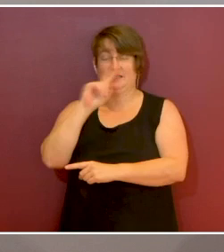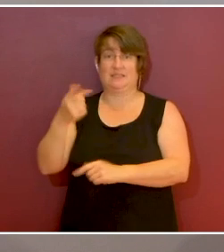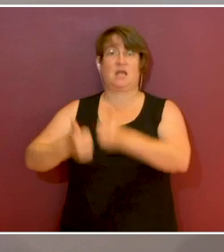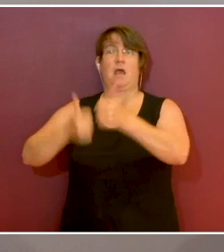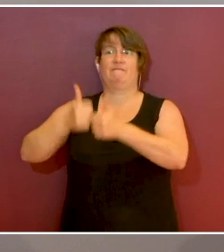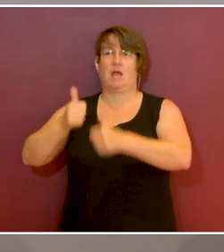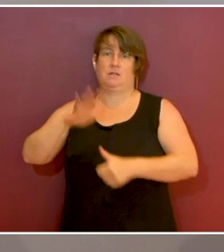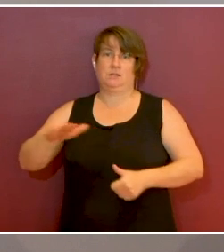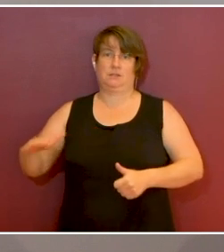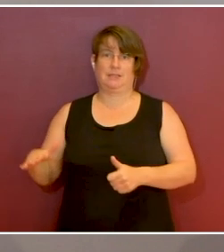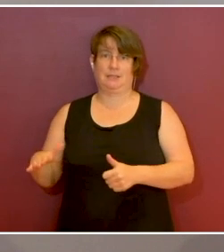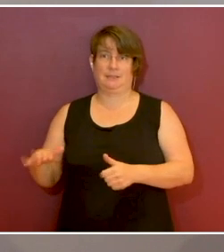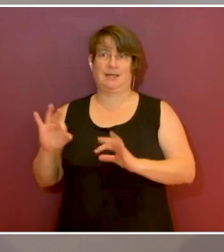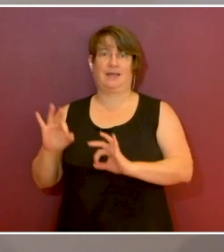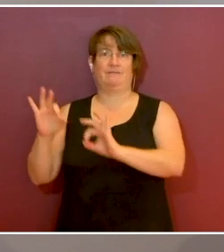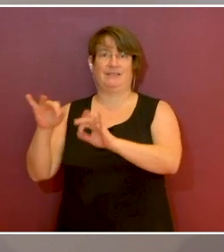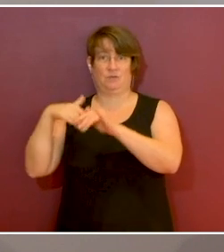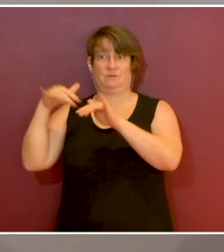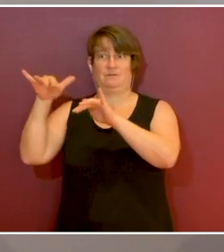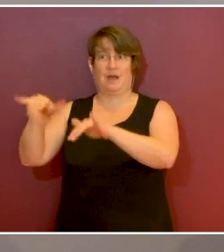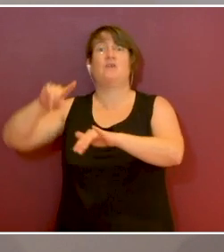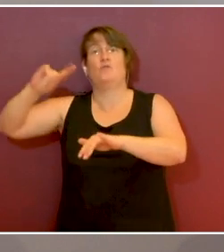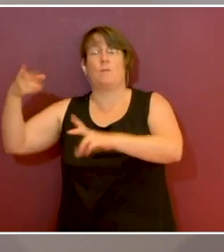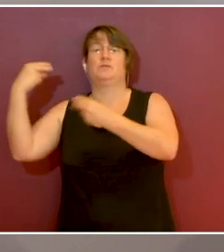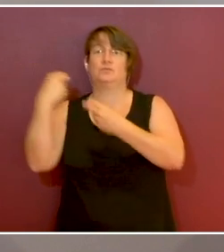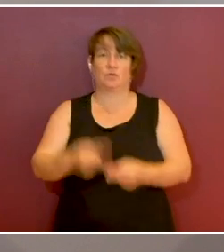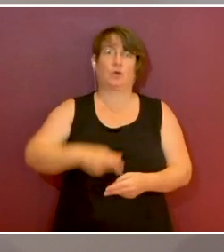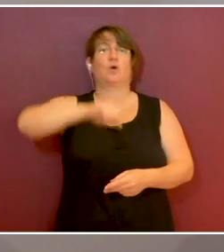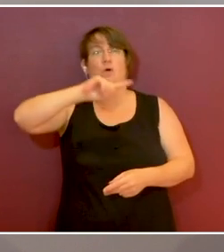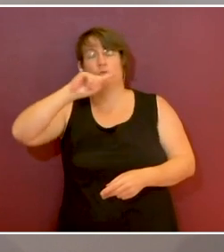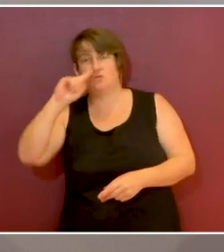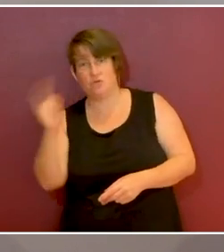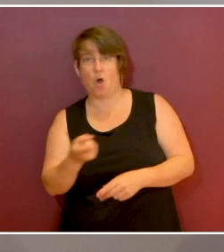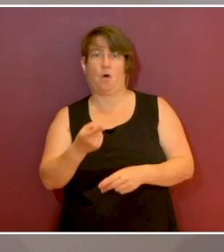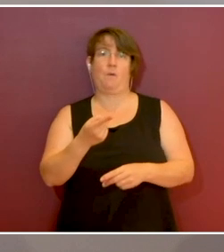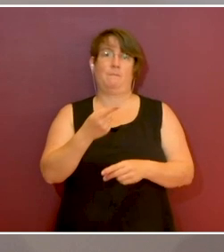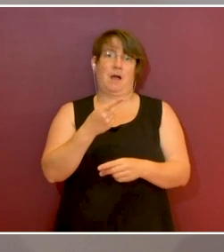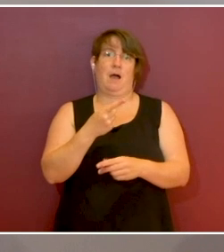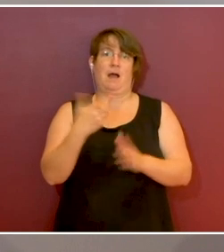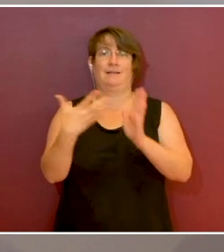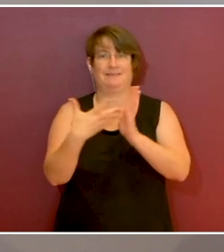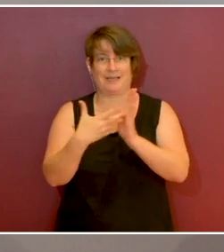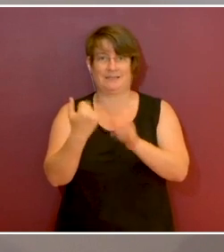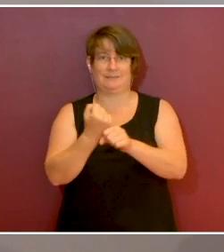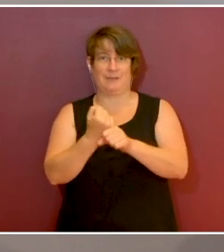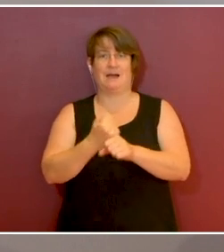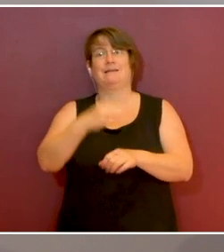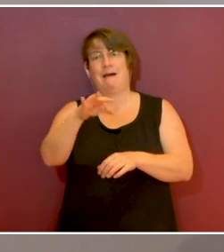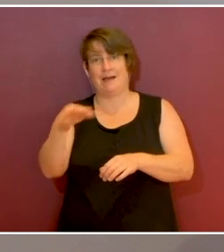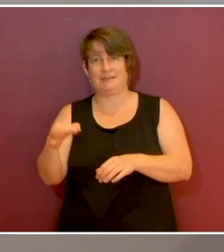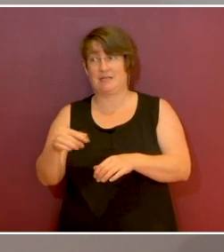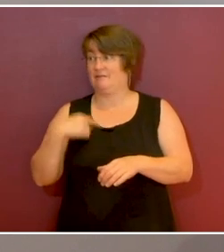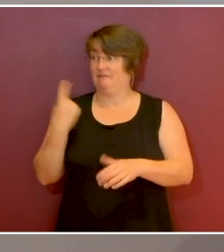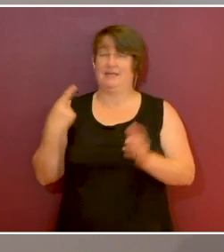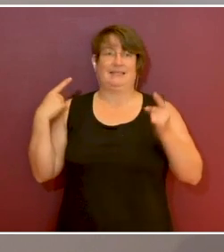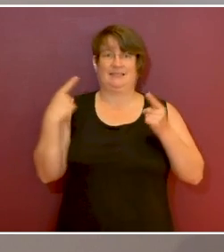nochmal zurückgehen an die Kinder, einen neuen Abstrich machen und die Einzel-PCR-Testung. Und bei uns, wir haben halt direkt